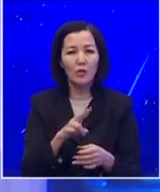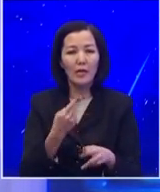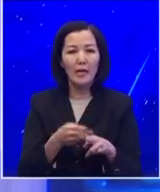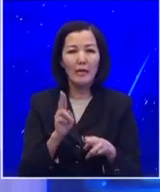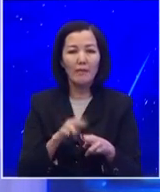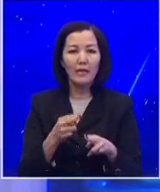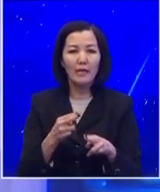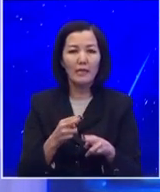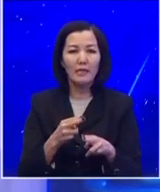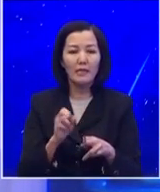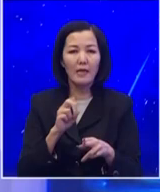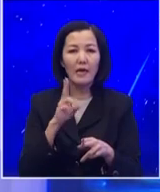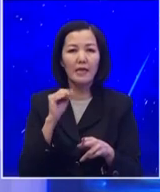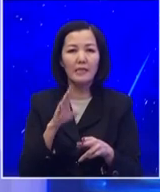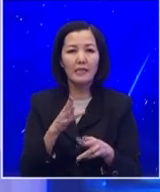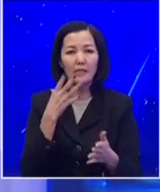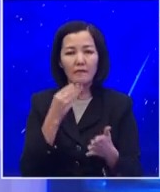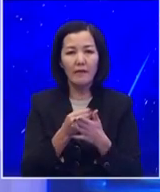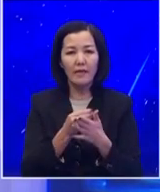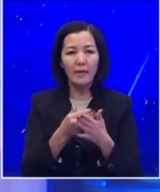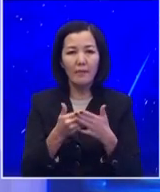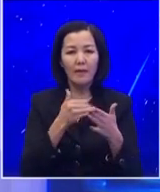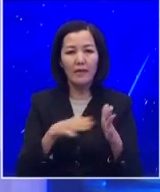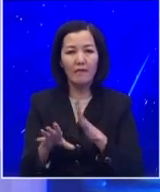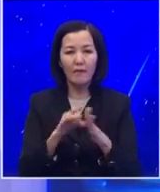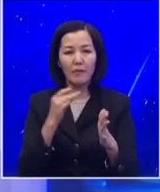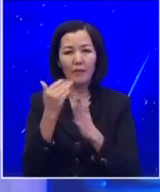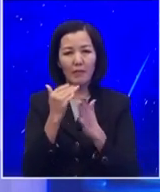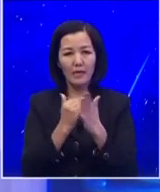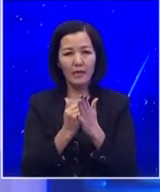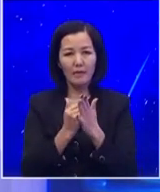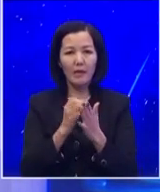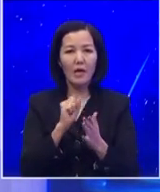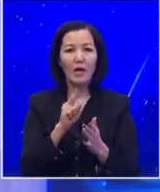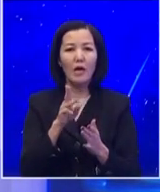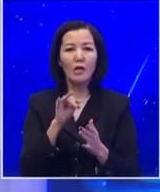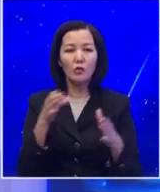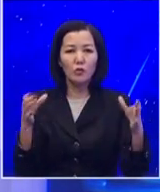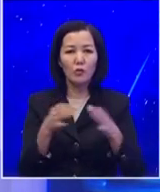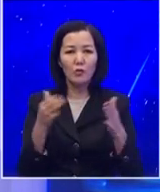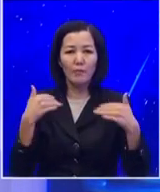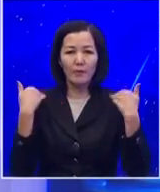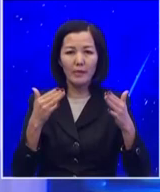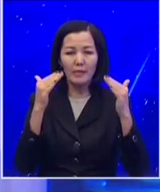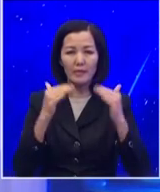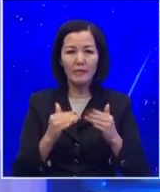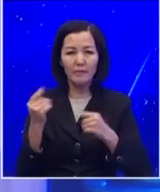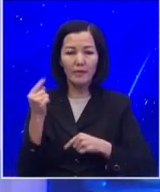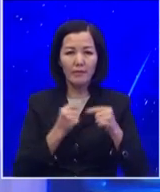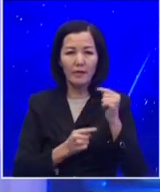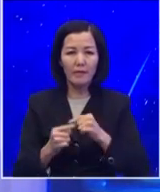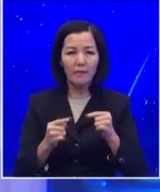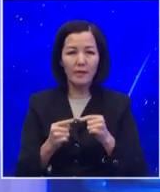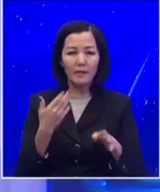«Ак-Жол». Именно на это сделала акцент фракция в своей предвыборной программе. Ак-Жоловцы предлагают снизить для